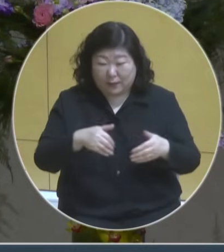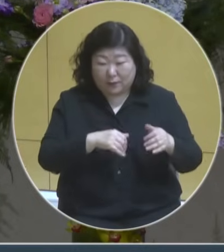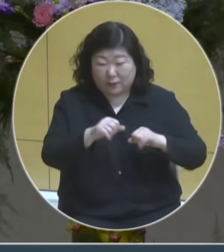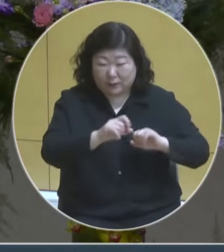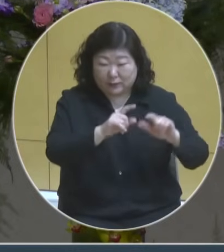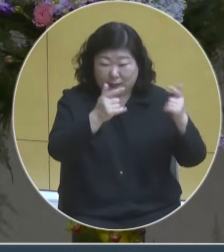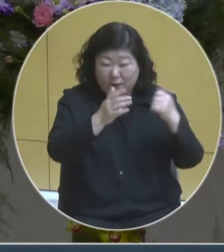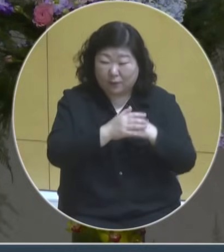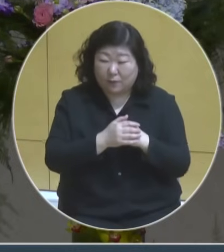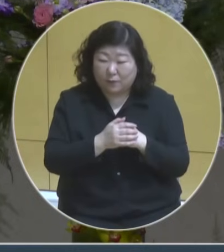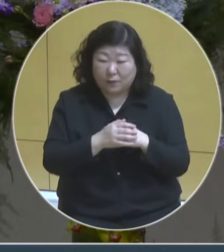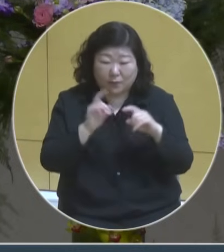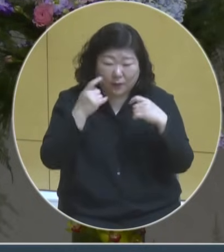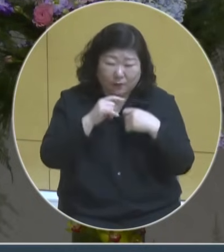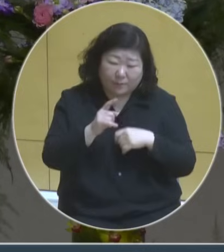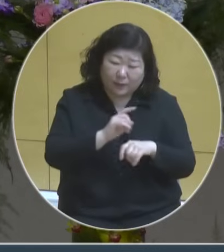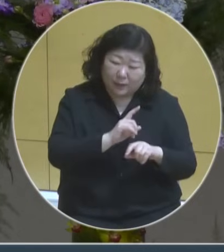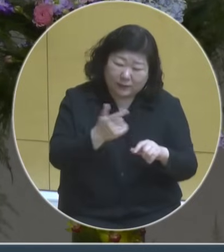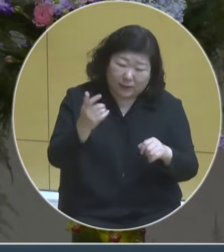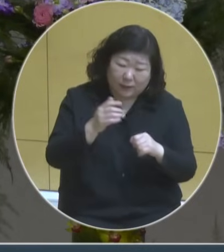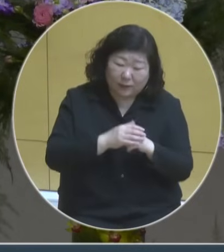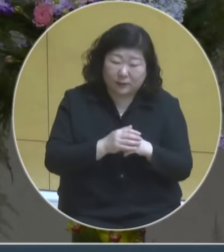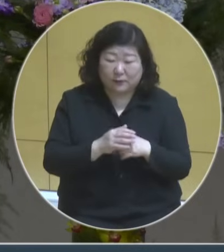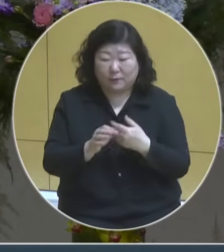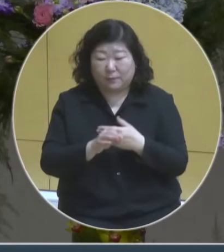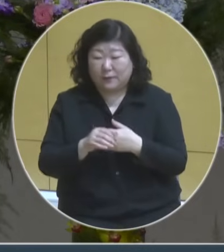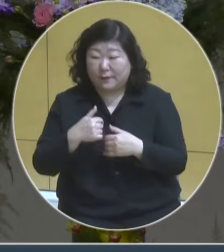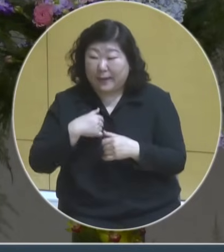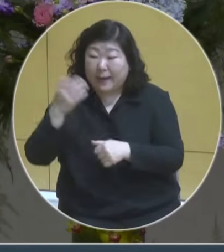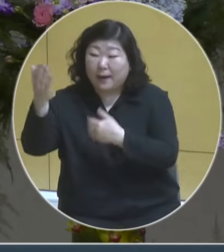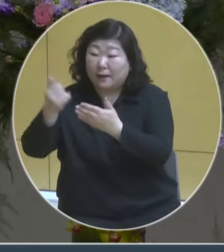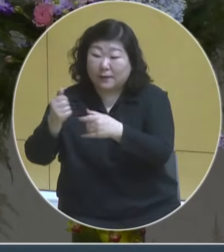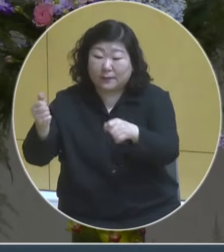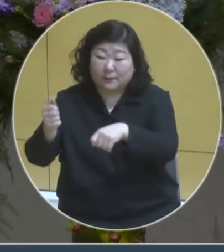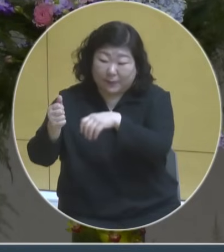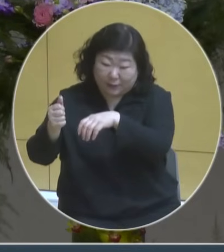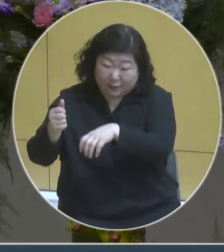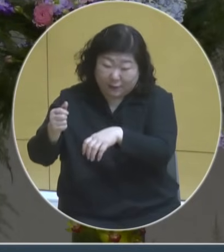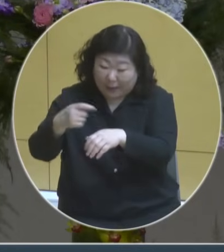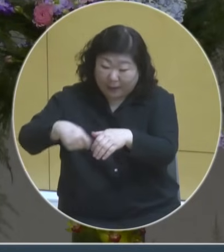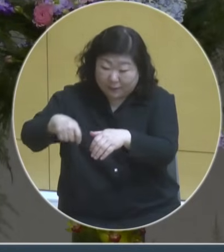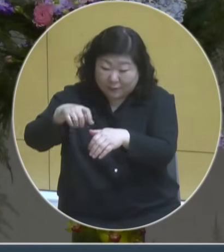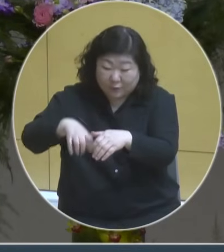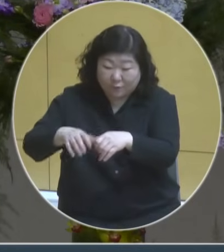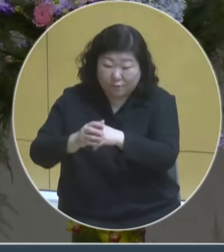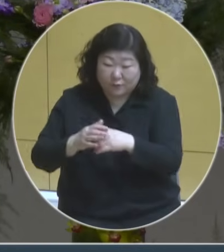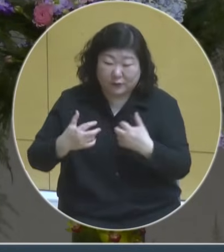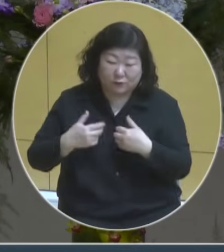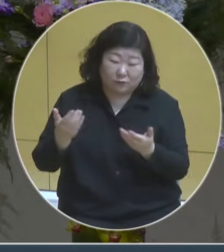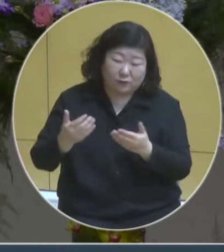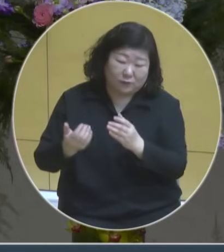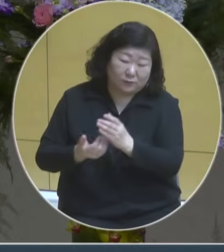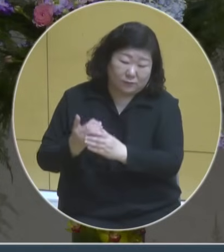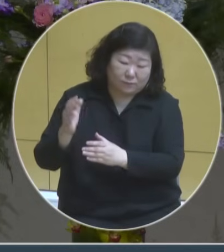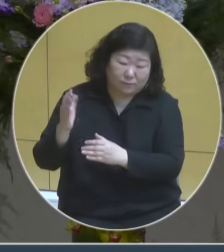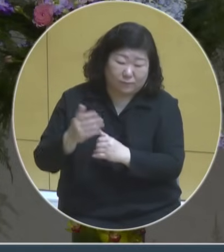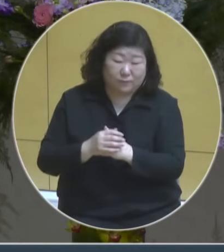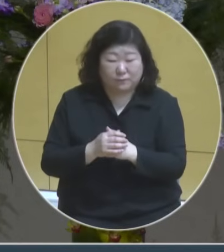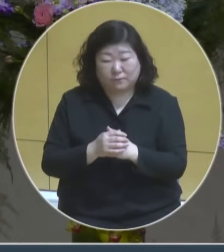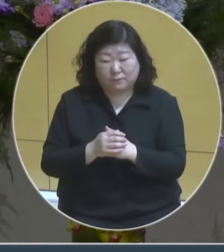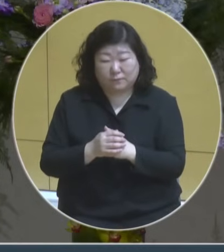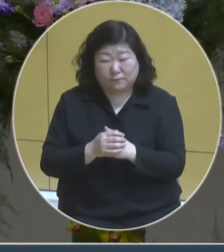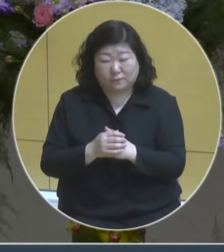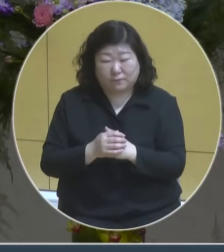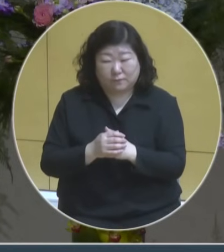사사로운 말을 하지 아니하면 내가 여호와 안에서 즐거움을 얻을 것이라 내가 너를 땅의 높은 곳에 올리고 내 조상 야곱의